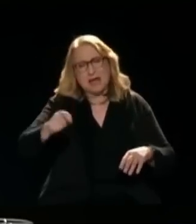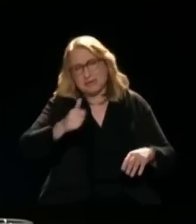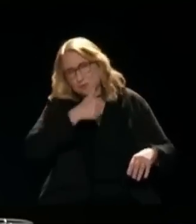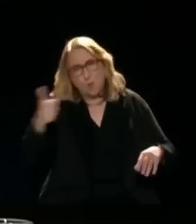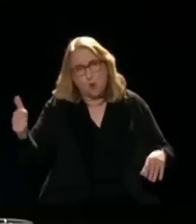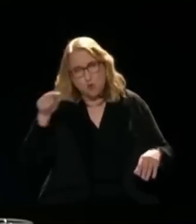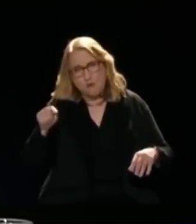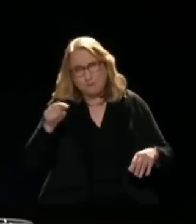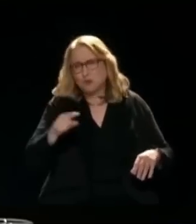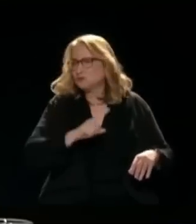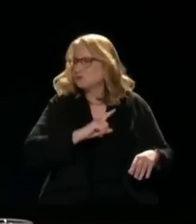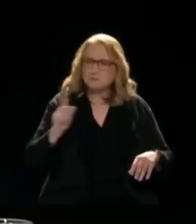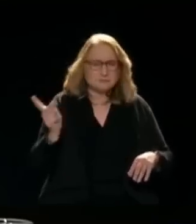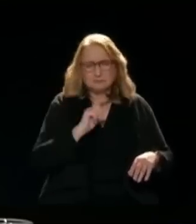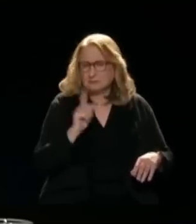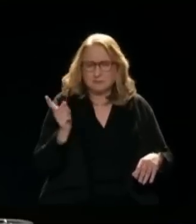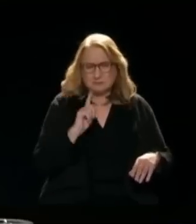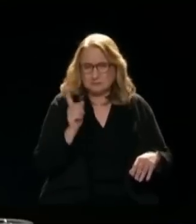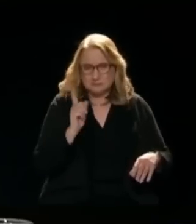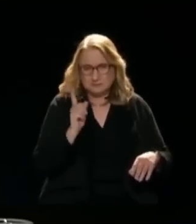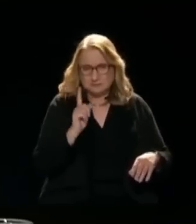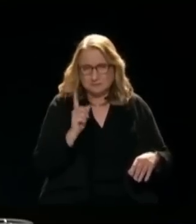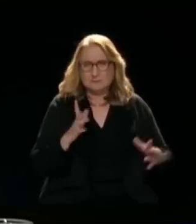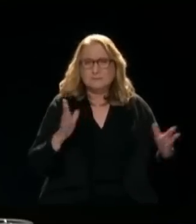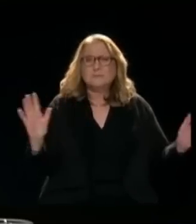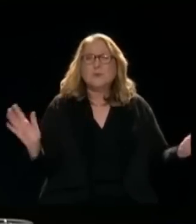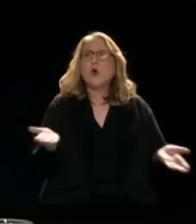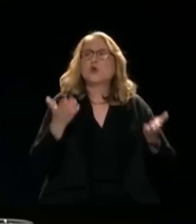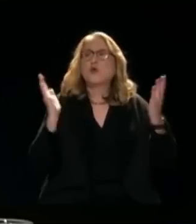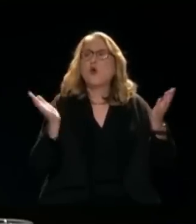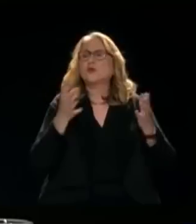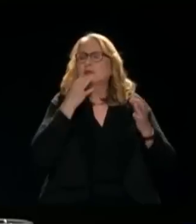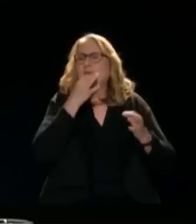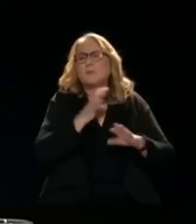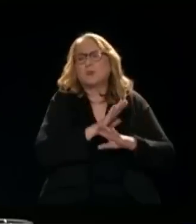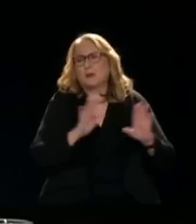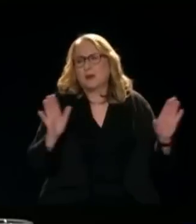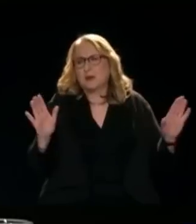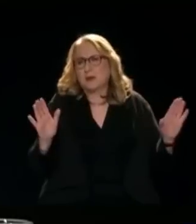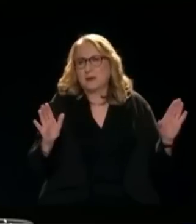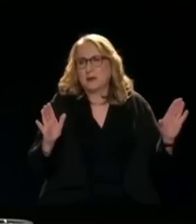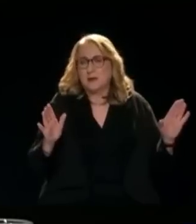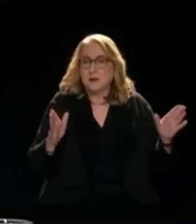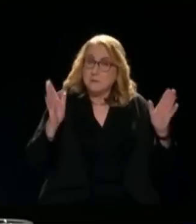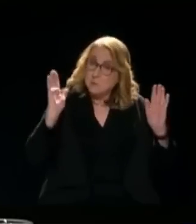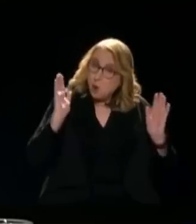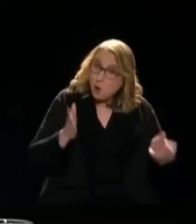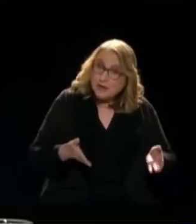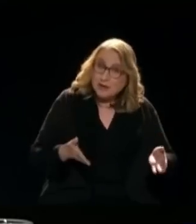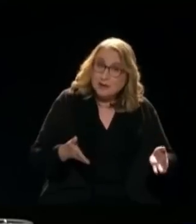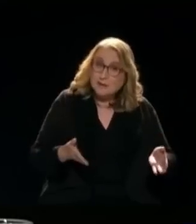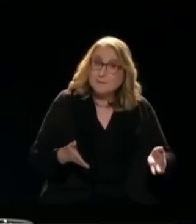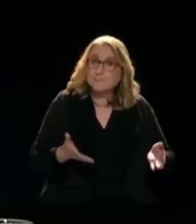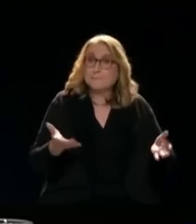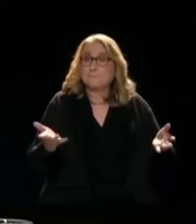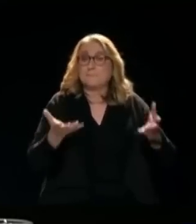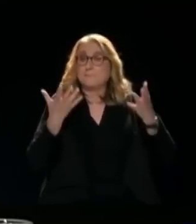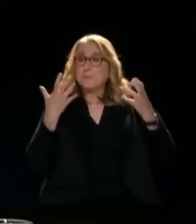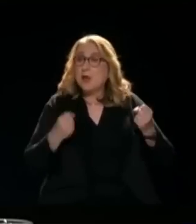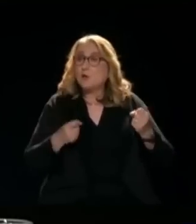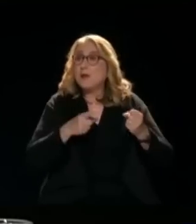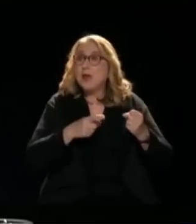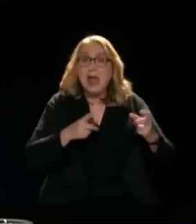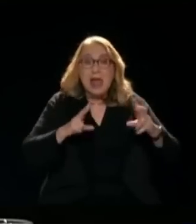λέω όλα τα πώς να το πούμε, ό,τι και να του φορτώσει το σταθμάρχη. Είναι δυνατόν ποτέ να έχουμε